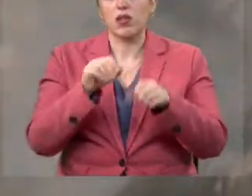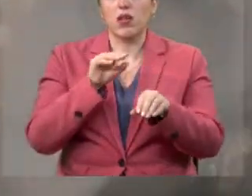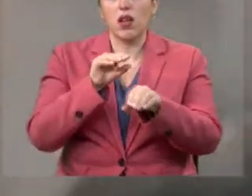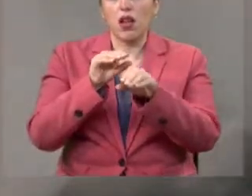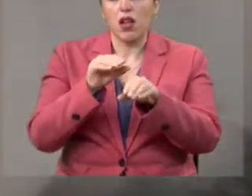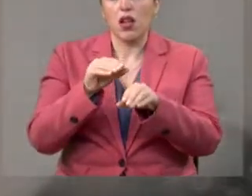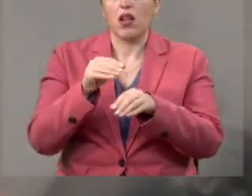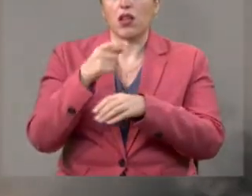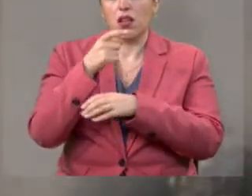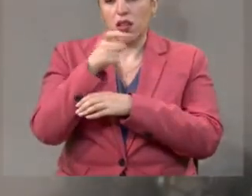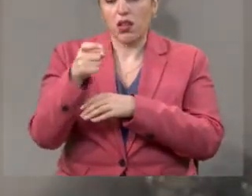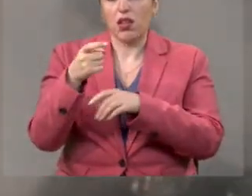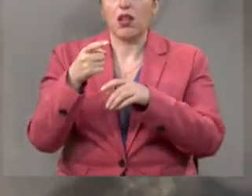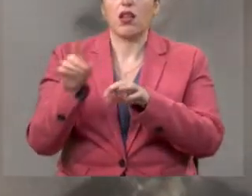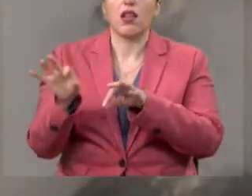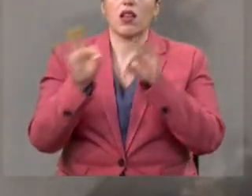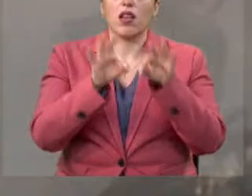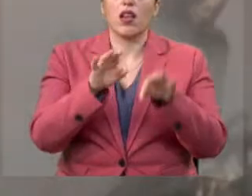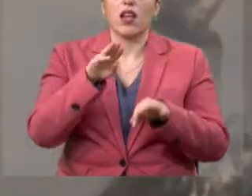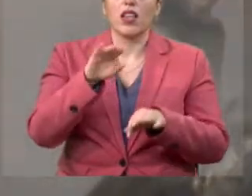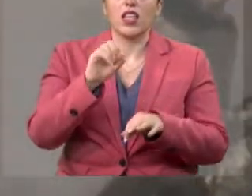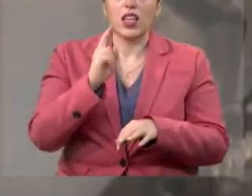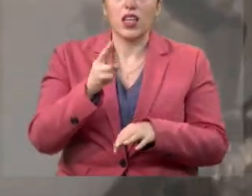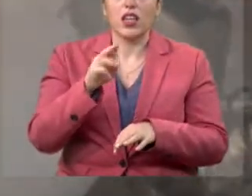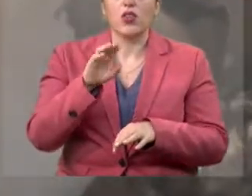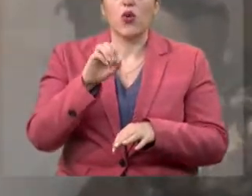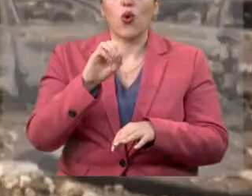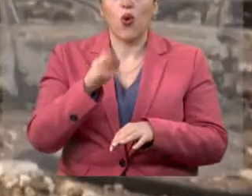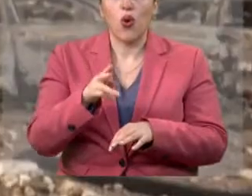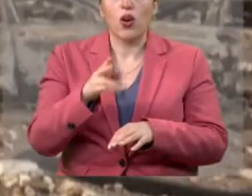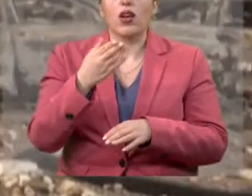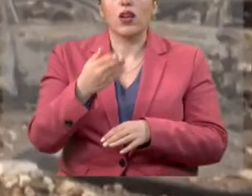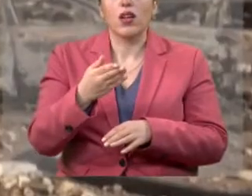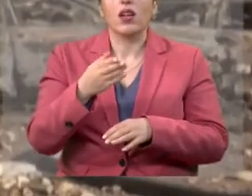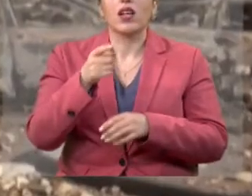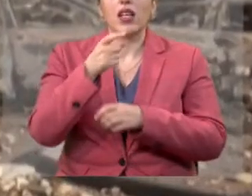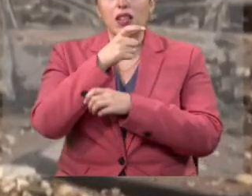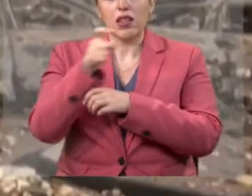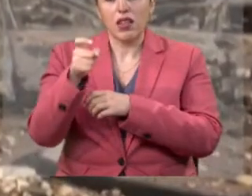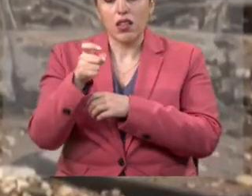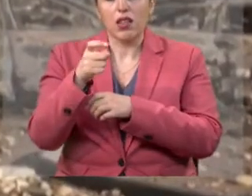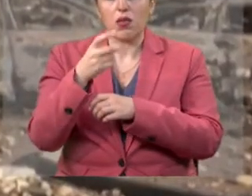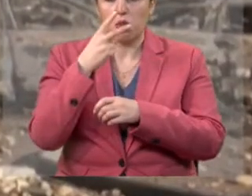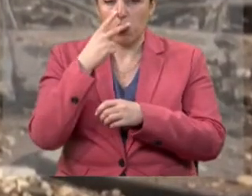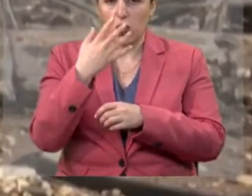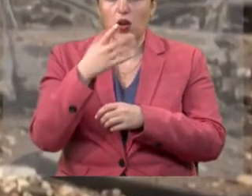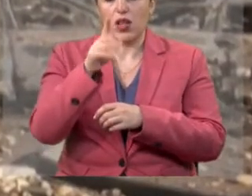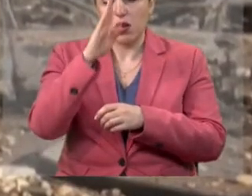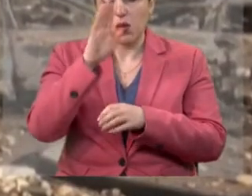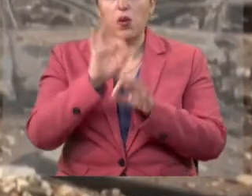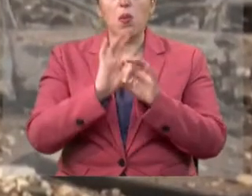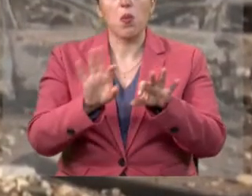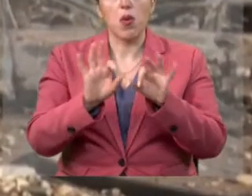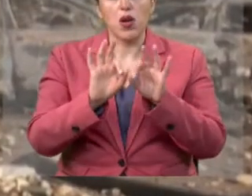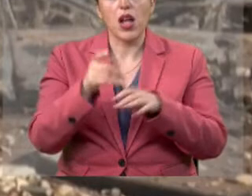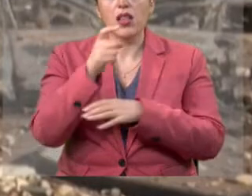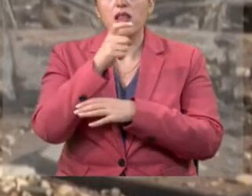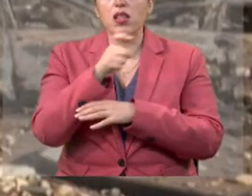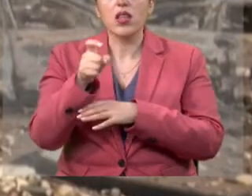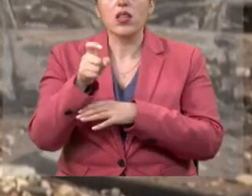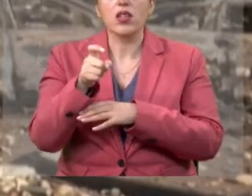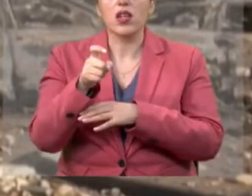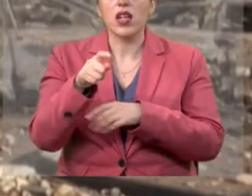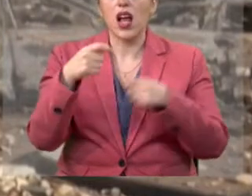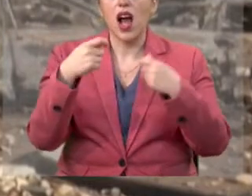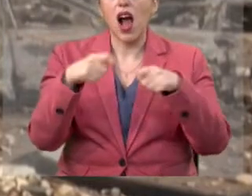TikTok-ում հրապարակելու համար։ Ուկրաինայի անվտանգության ծառայության կողմից հրապարակված այս տեսանյութում տղամարդը նաև նշում է, որ տեսագրությունն արվել է